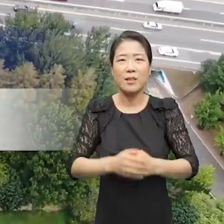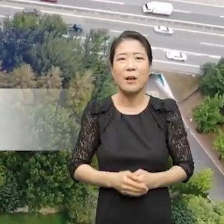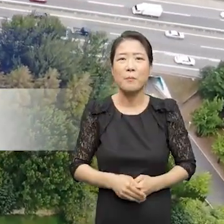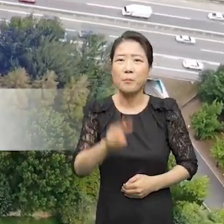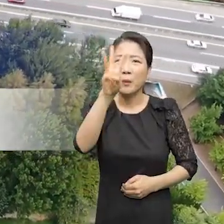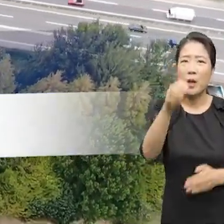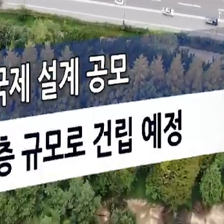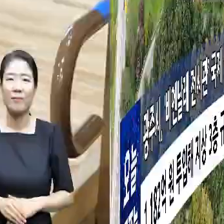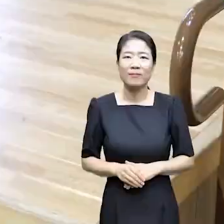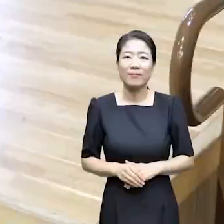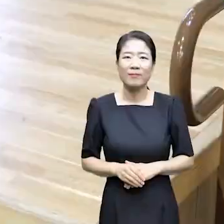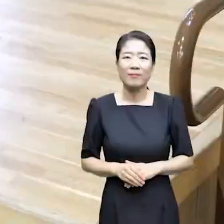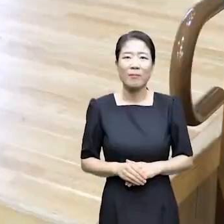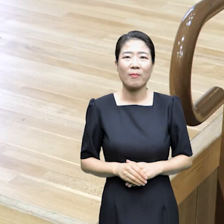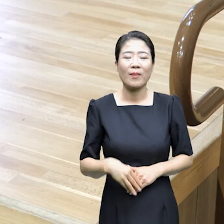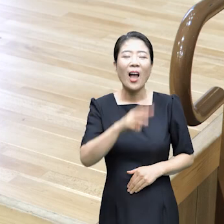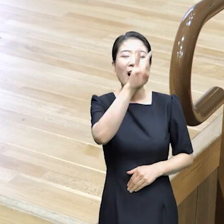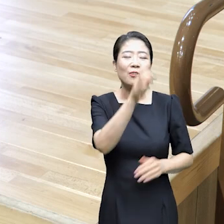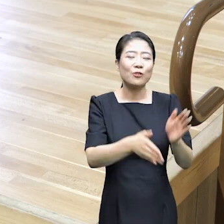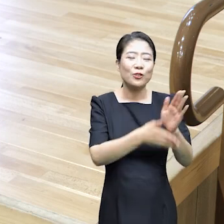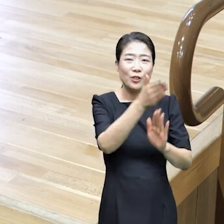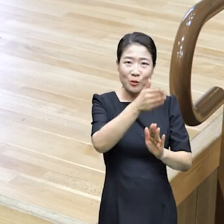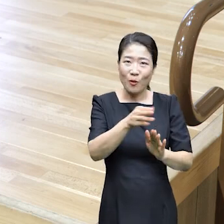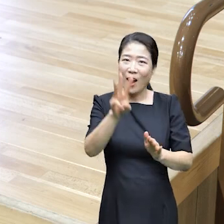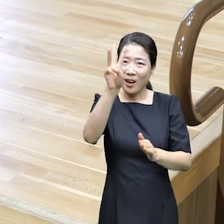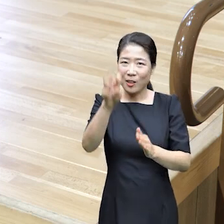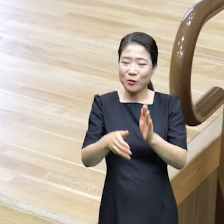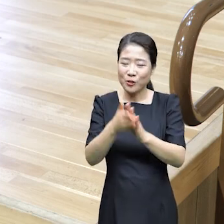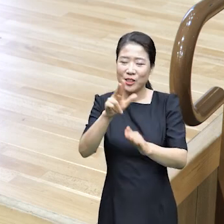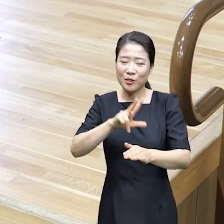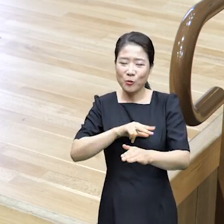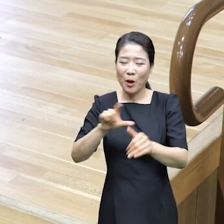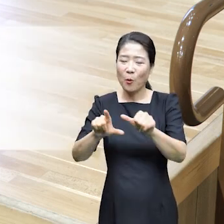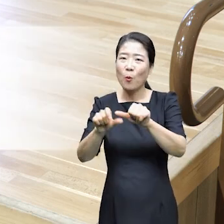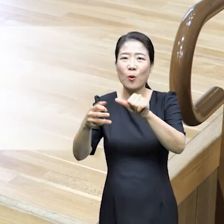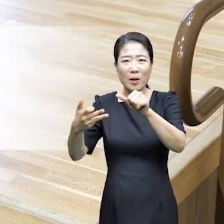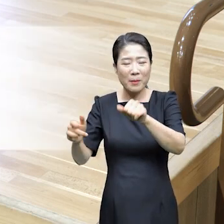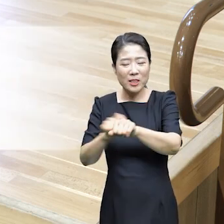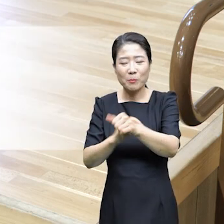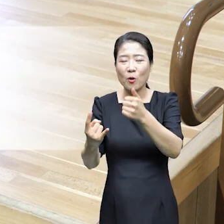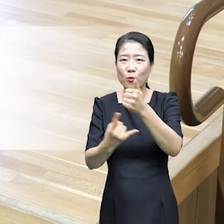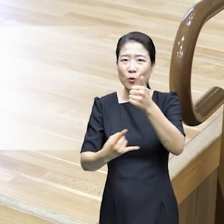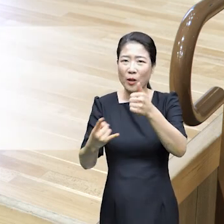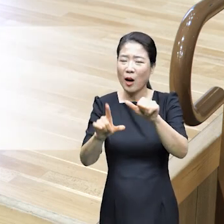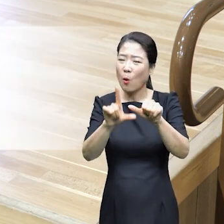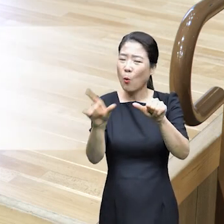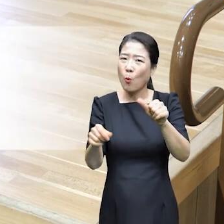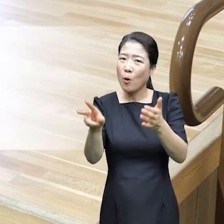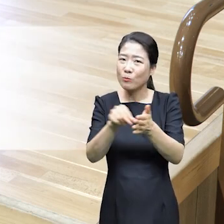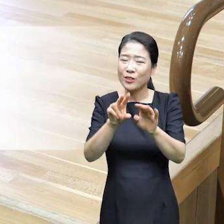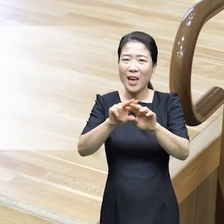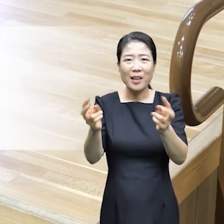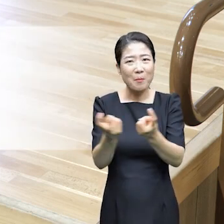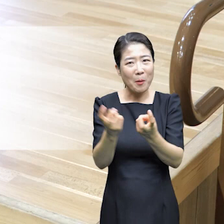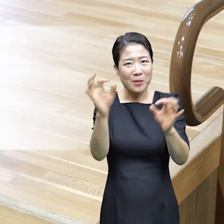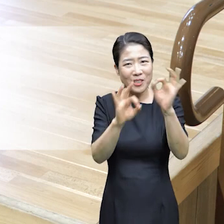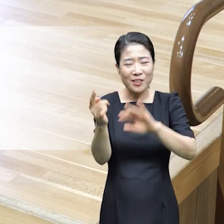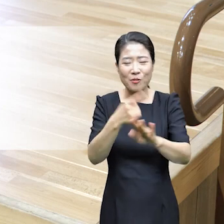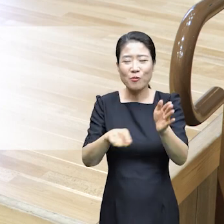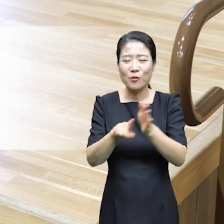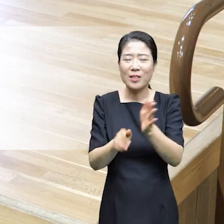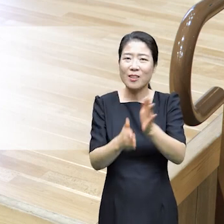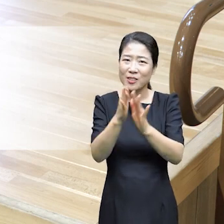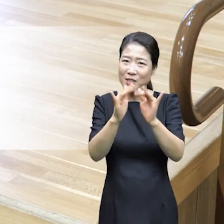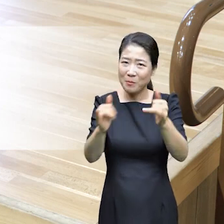예정입니다 광주시와 광주시의회 5.18 특별위원회가 5월 문제 해법을 찾기 위한 시민